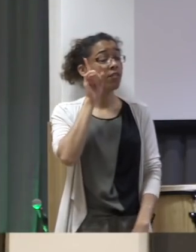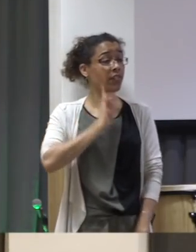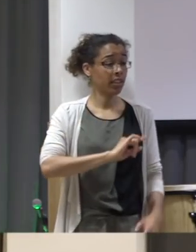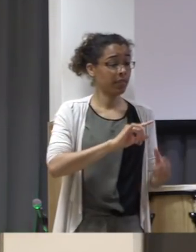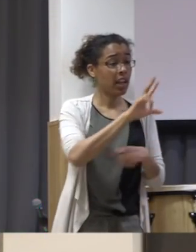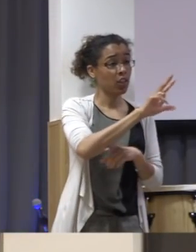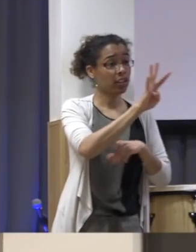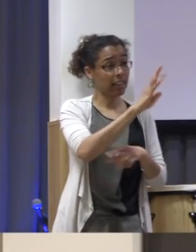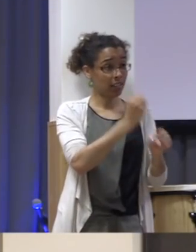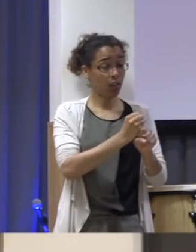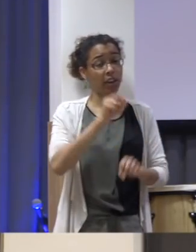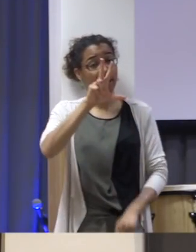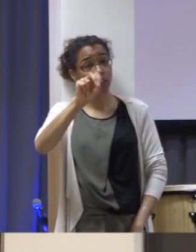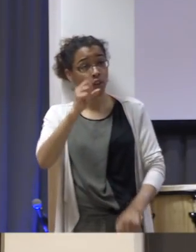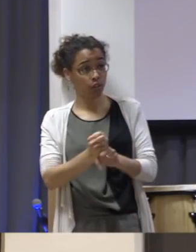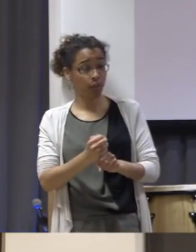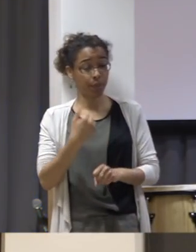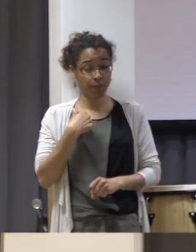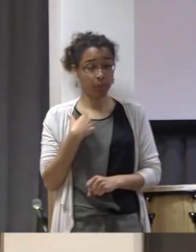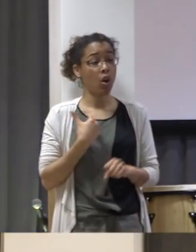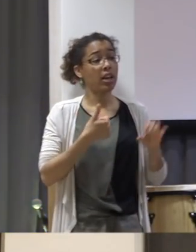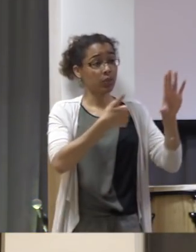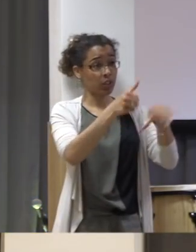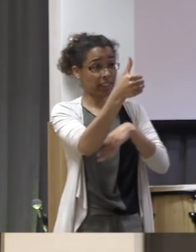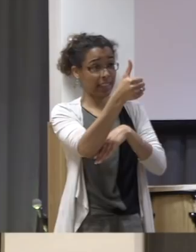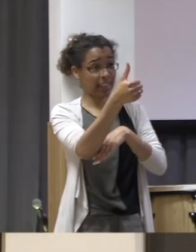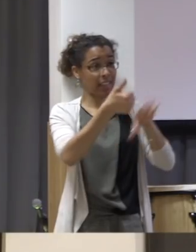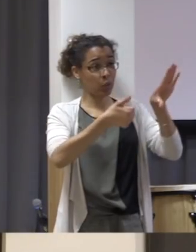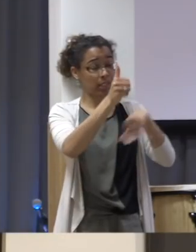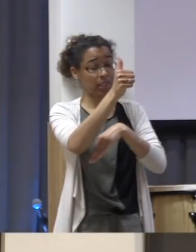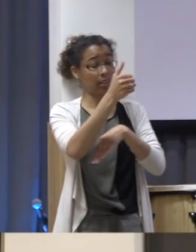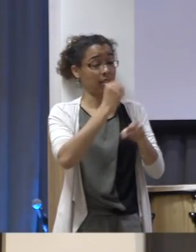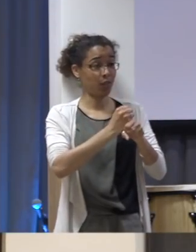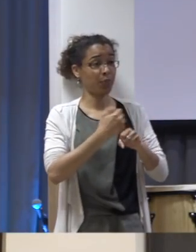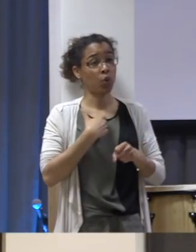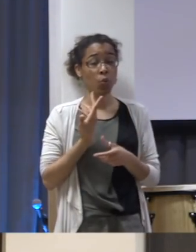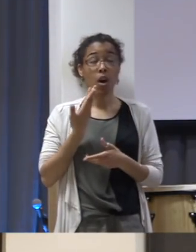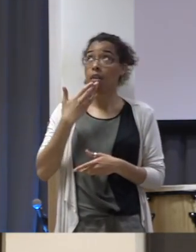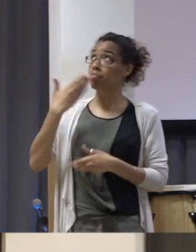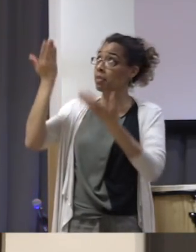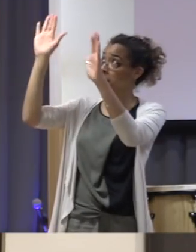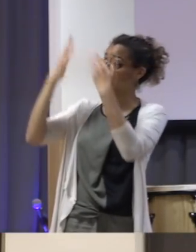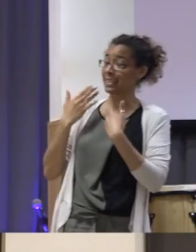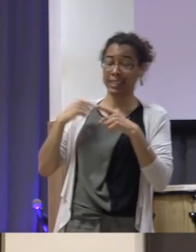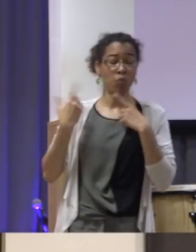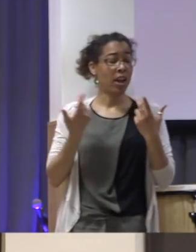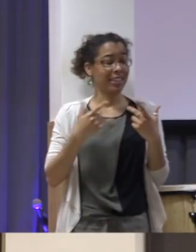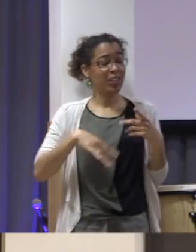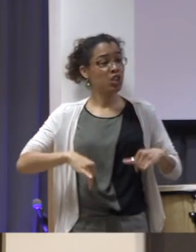ans. Voilà, moi-même j'ai 61 ans. Voilà, donc je bénis le Seigneur qui me rajeunit comme